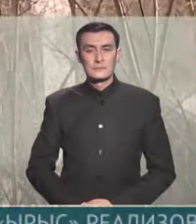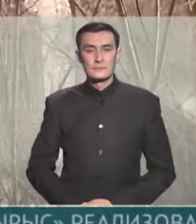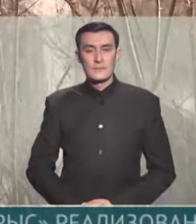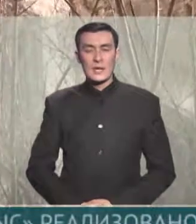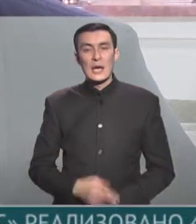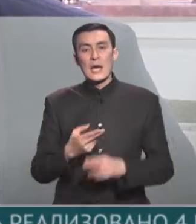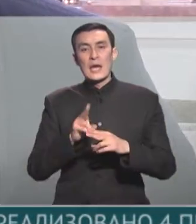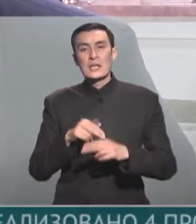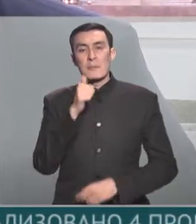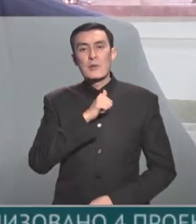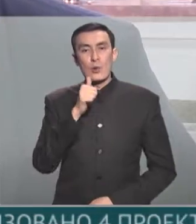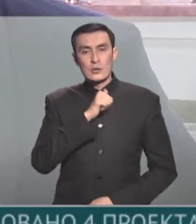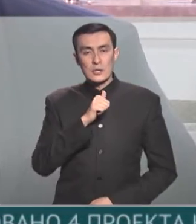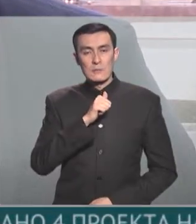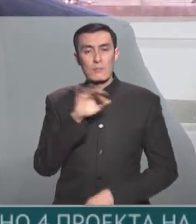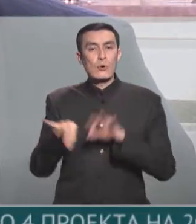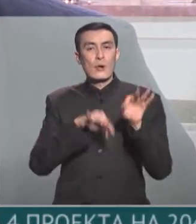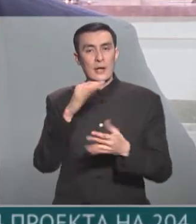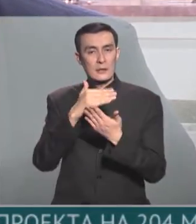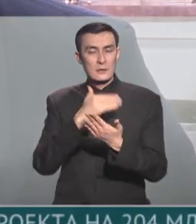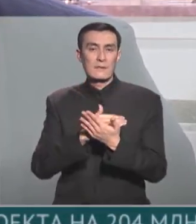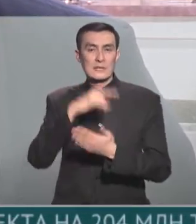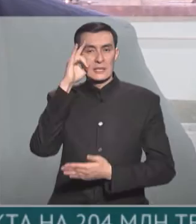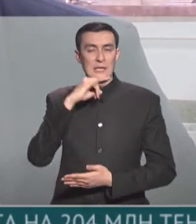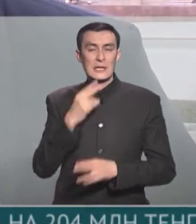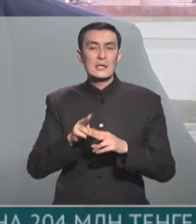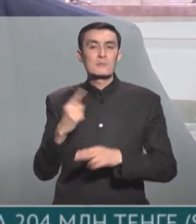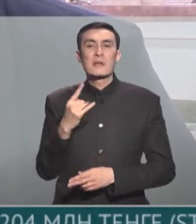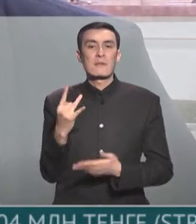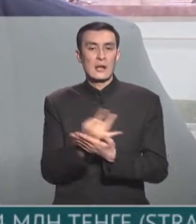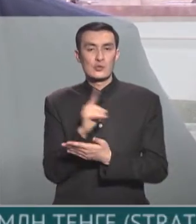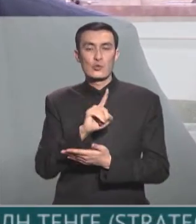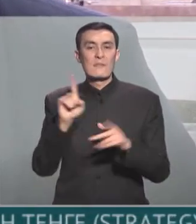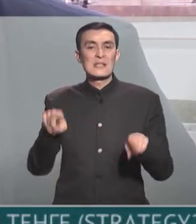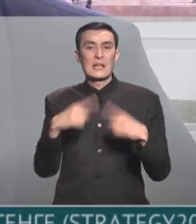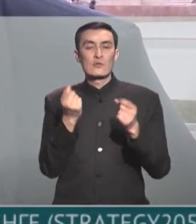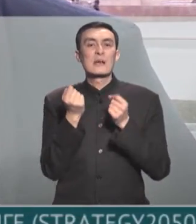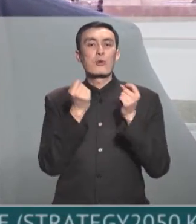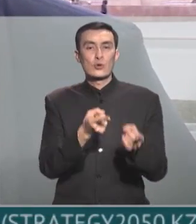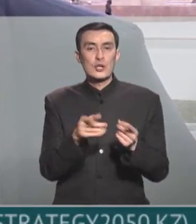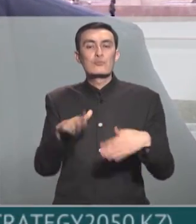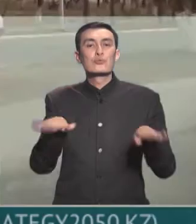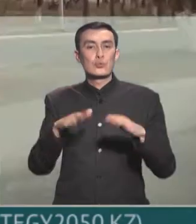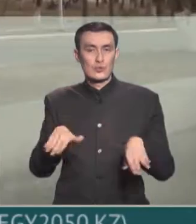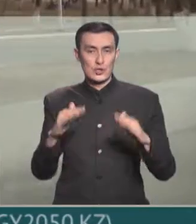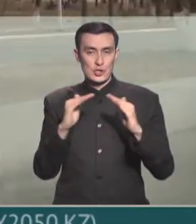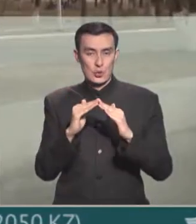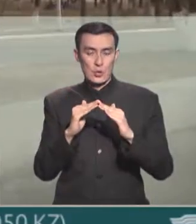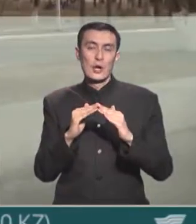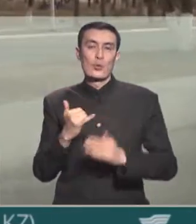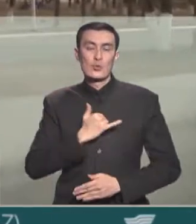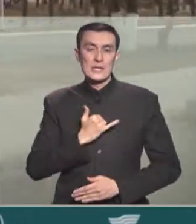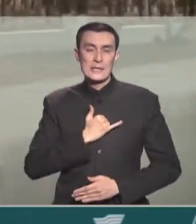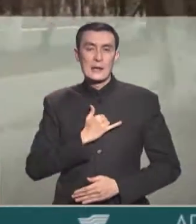Это пилотный проект в Казахстане. В рамках этой программы это в первый раз, когда восстанавливается брошенное, пустующее жилье. Осталось у